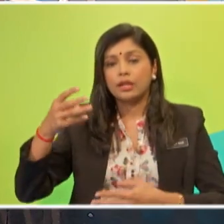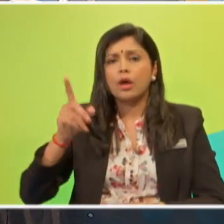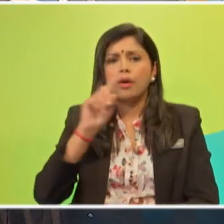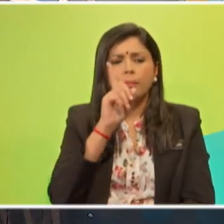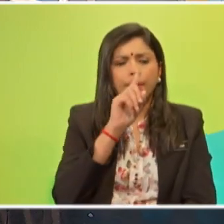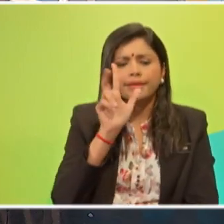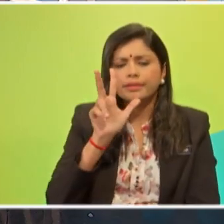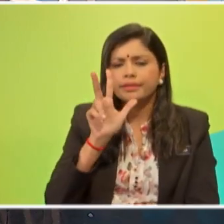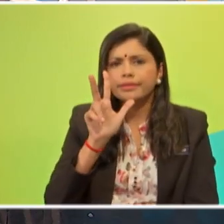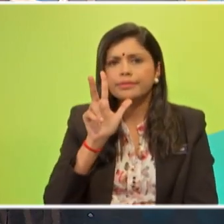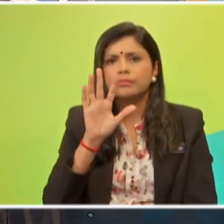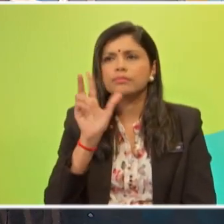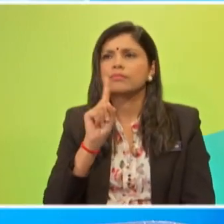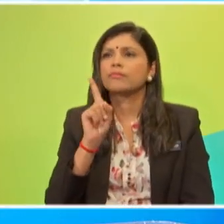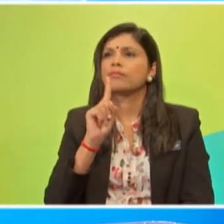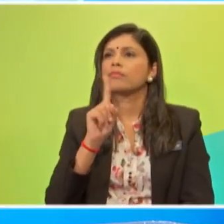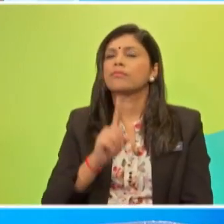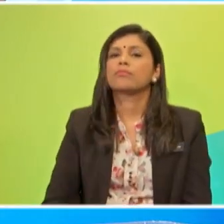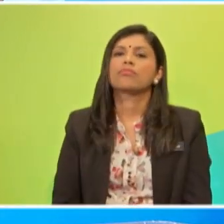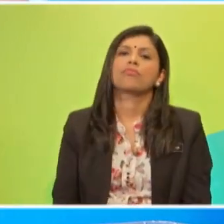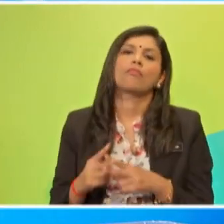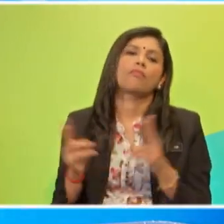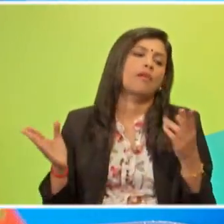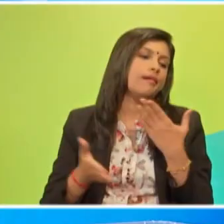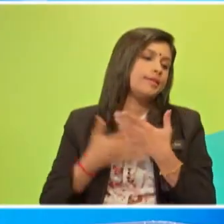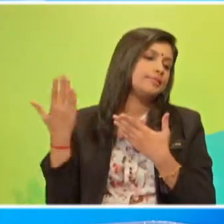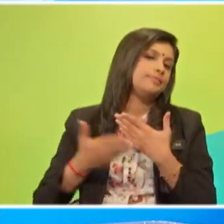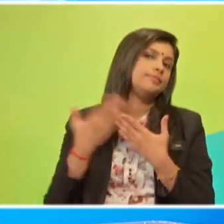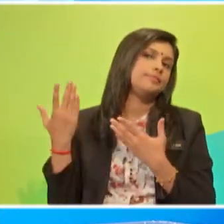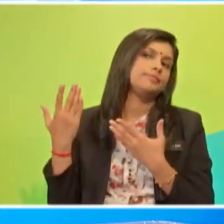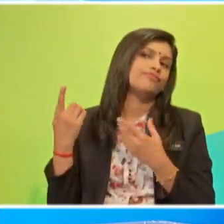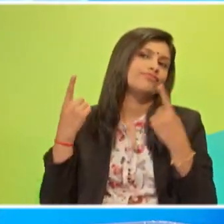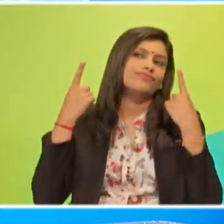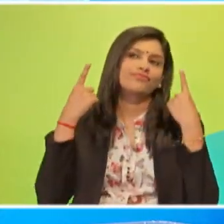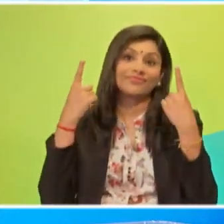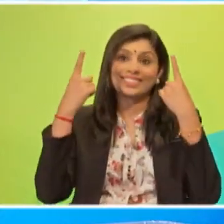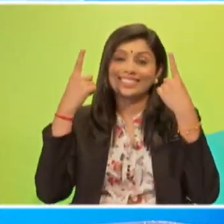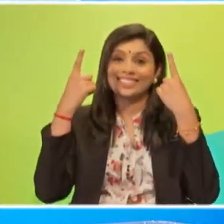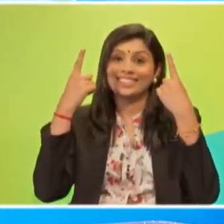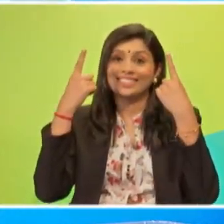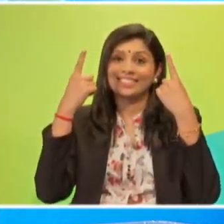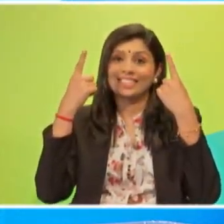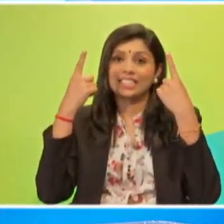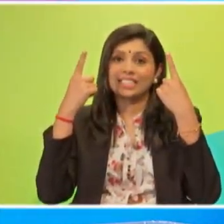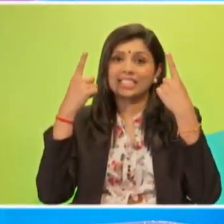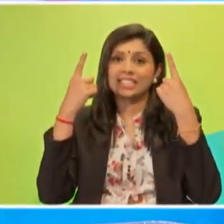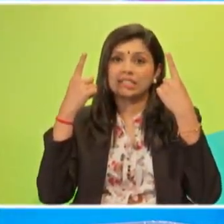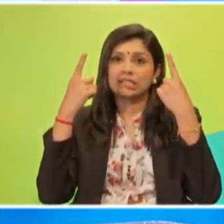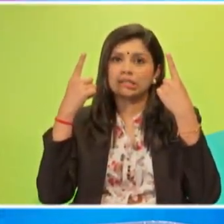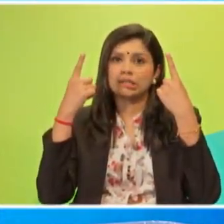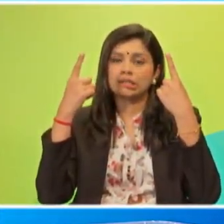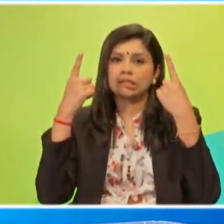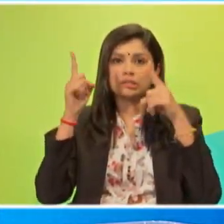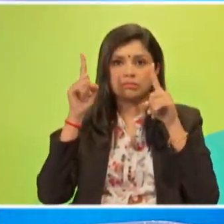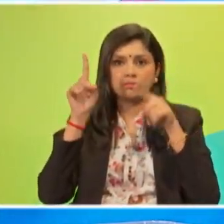satu nombor tiga, Sean? Cikgu, yang ini sangat-sangat senang, cikgu. Ini dia nombor tiga. Betul ke tidak itu